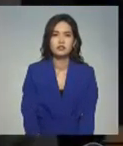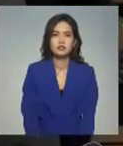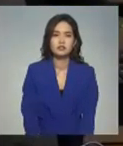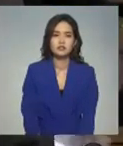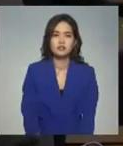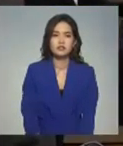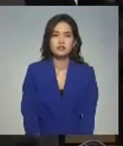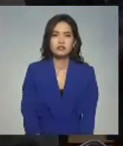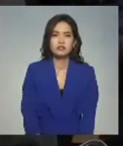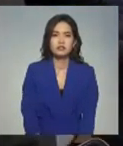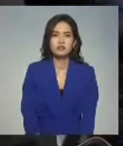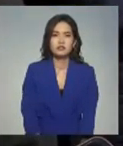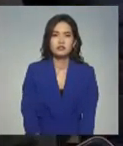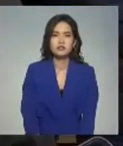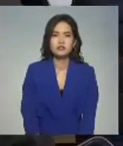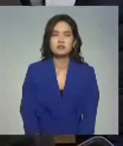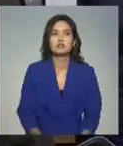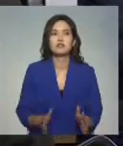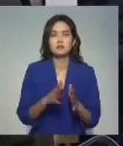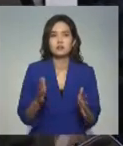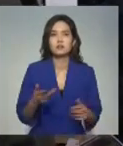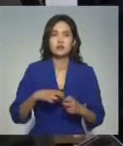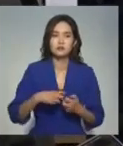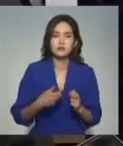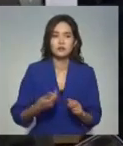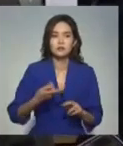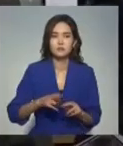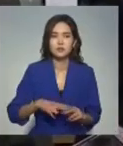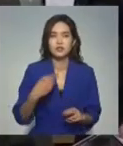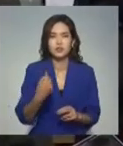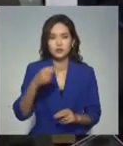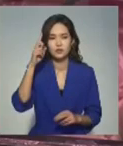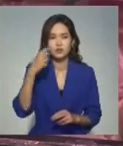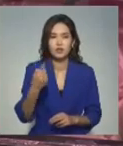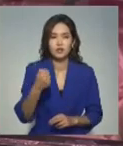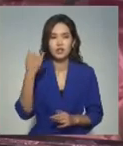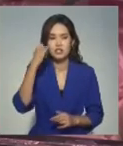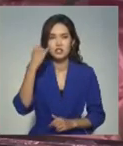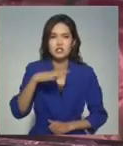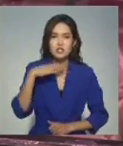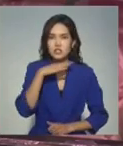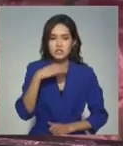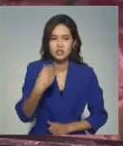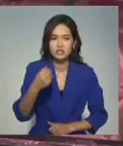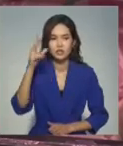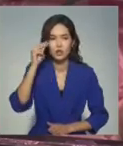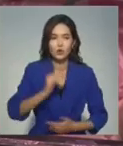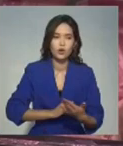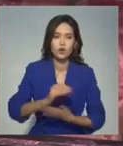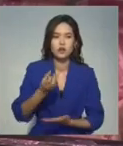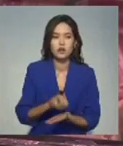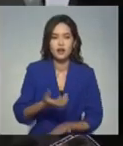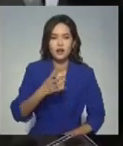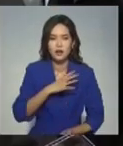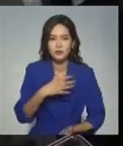Большая проблема, которую мы сейчас выявили. Қазіргі таңда алаңдататын ең үлкен мәселелердің бірі сиыр еті болып тұр. Бұл өнімнің бағасы айтарлықтай өскен. Ұсынылған